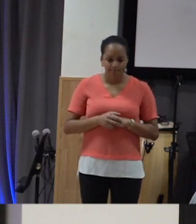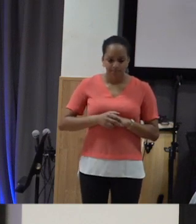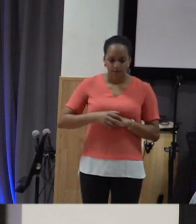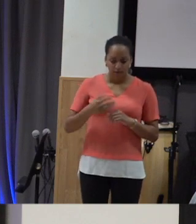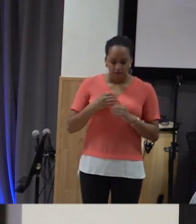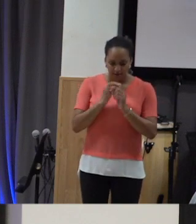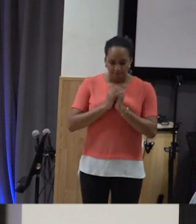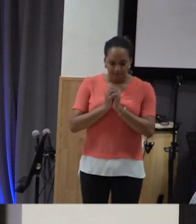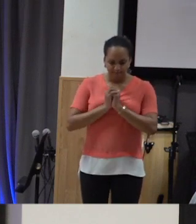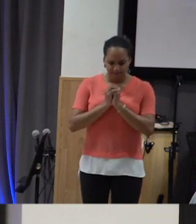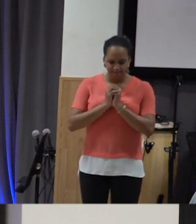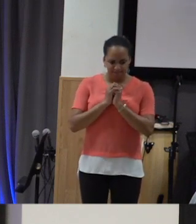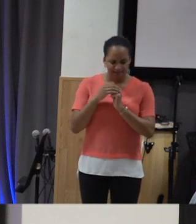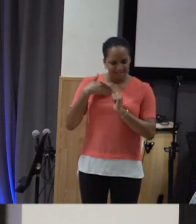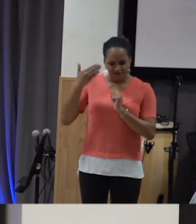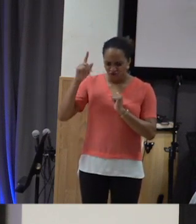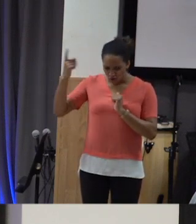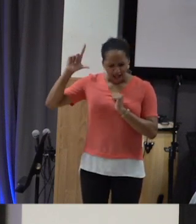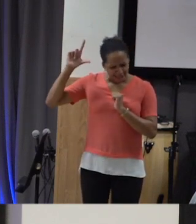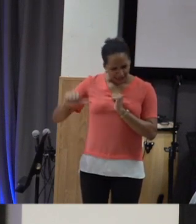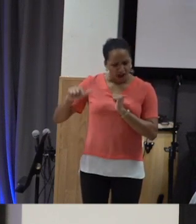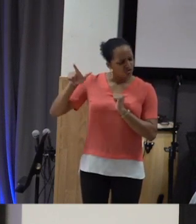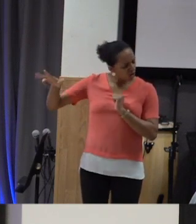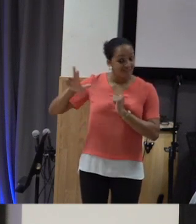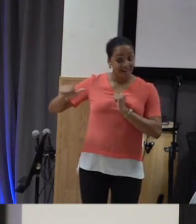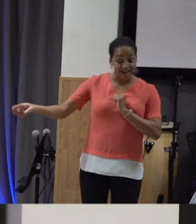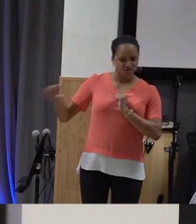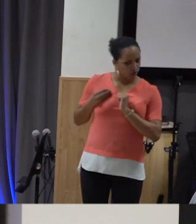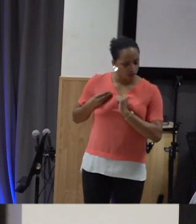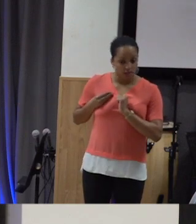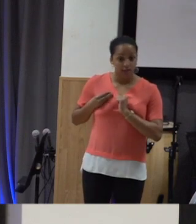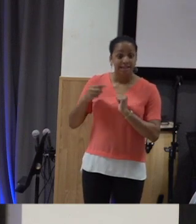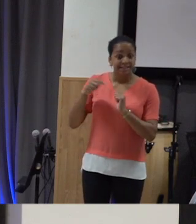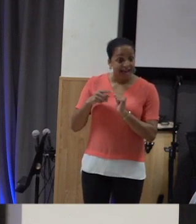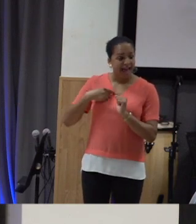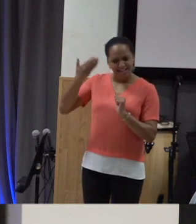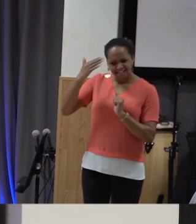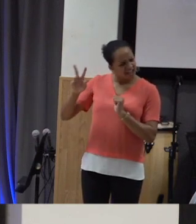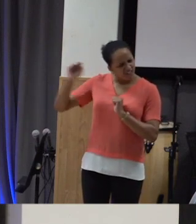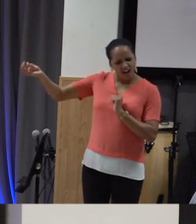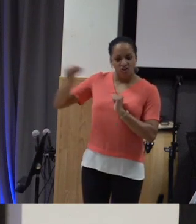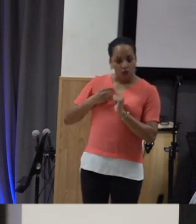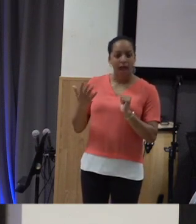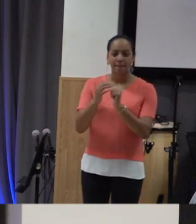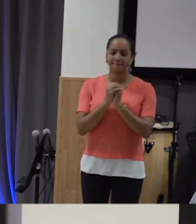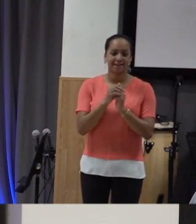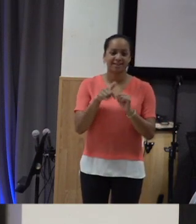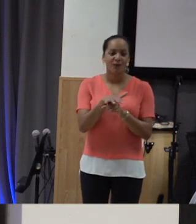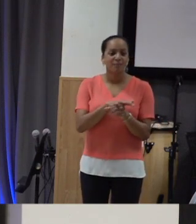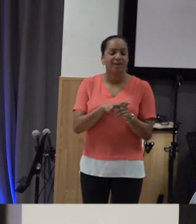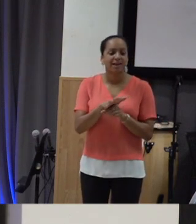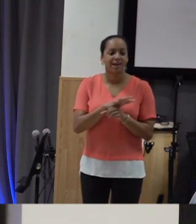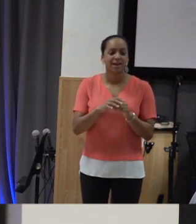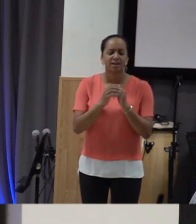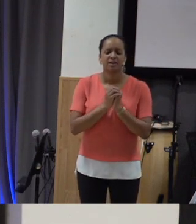dois croire aussi qu'il récompense celui qui le cherche, alors ta prière sera complète. Gloire à Dieu. Seigneur, je te prie, je te